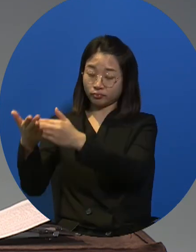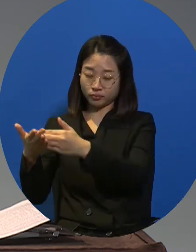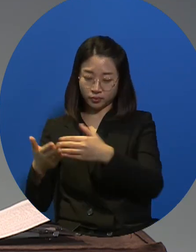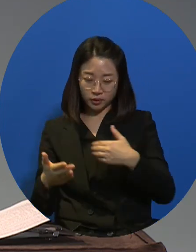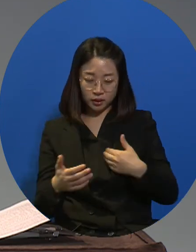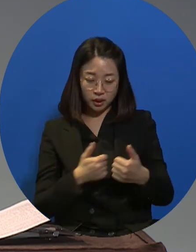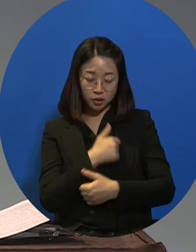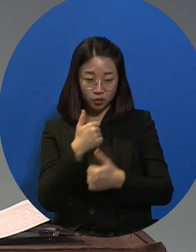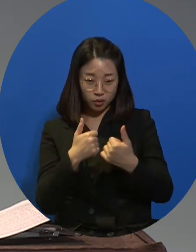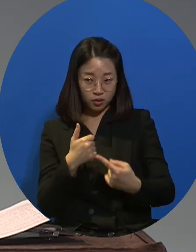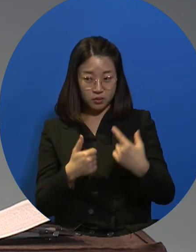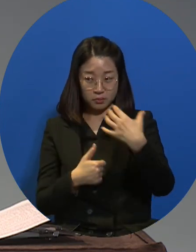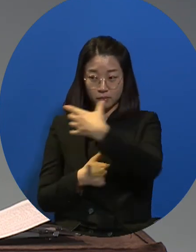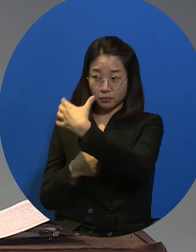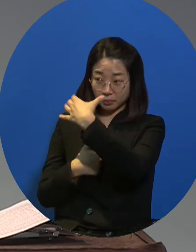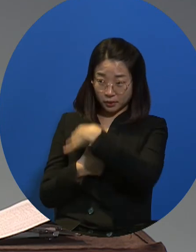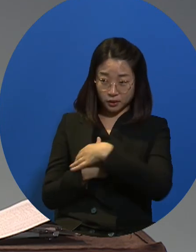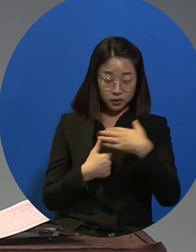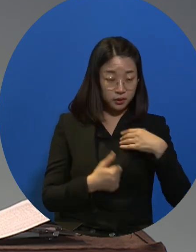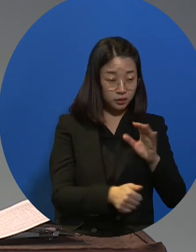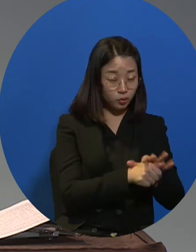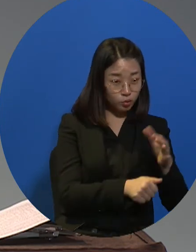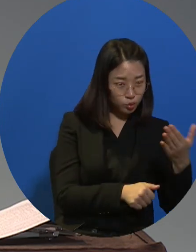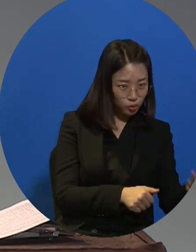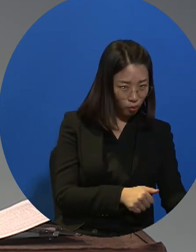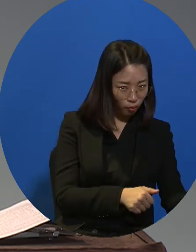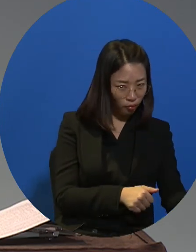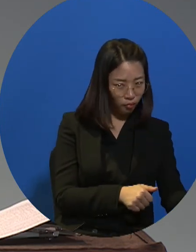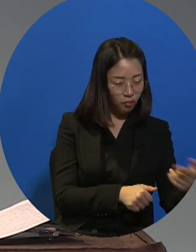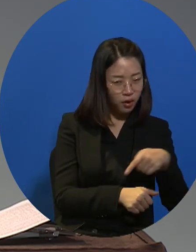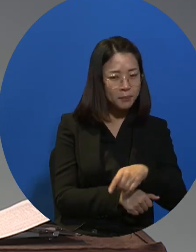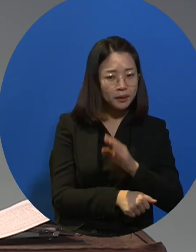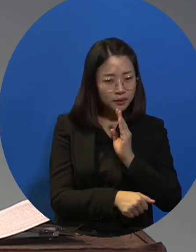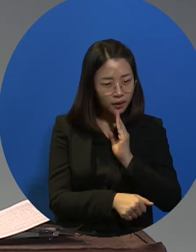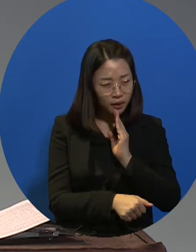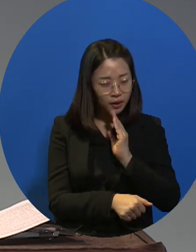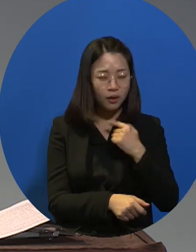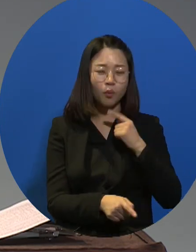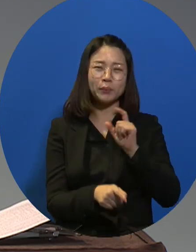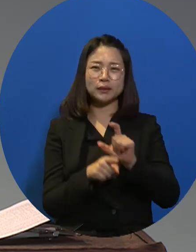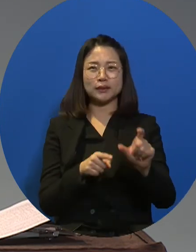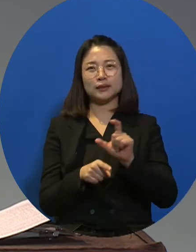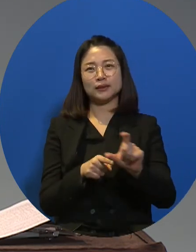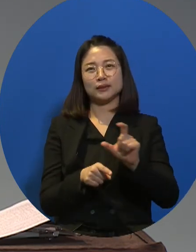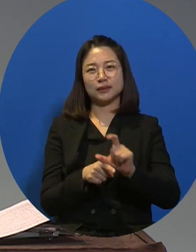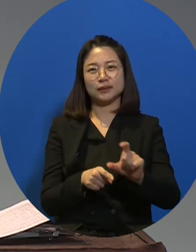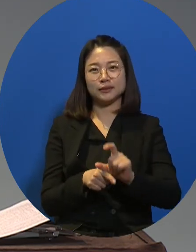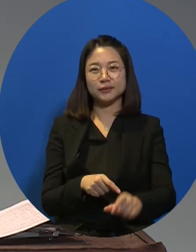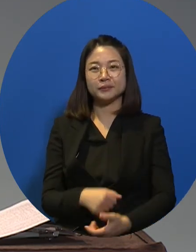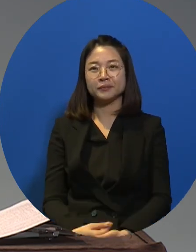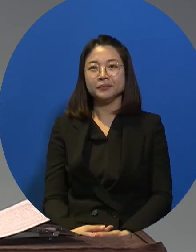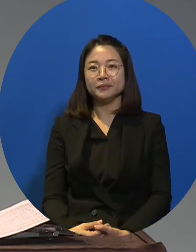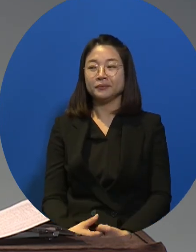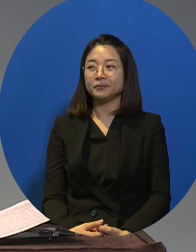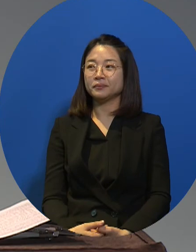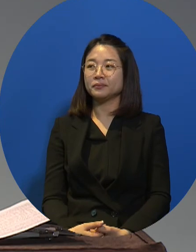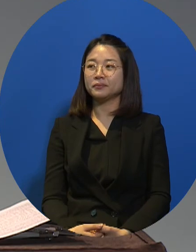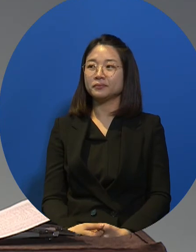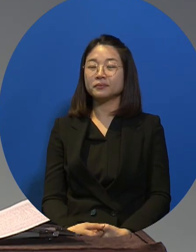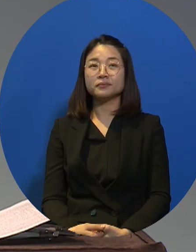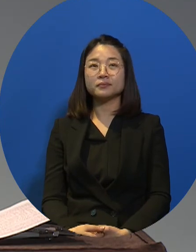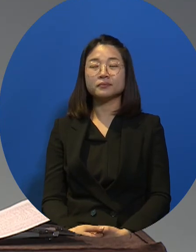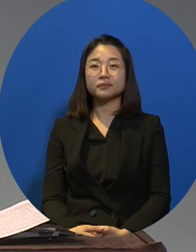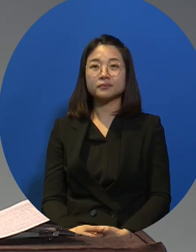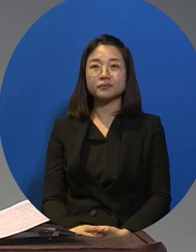지원을 하는 것이 적절한지의 여부에 대해서도 고민이 되는 부분입니다. 또한